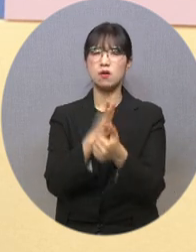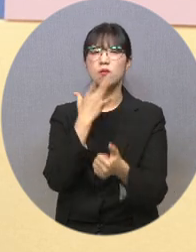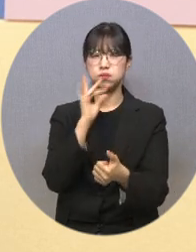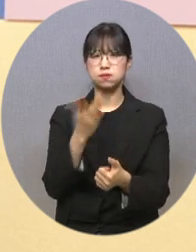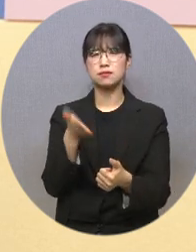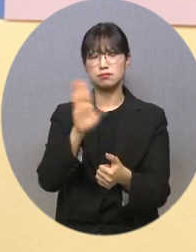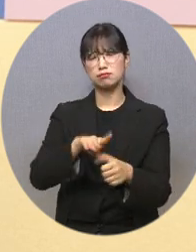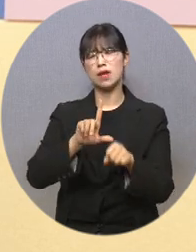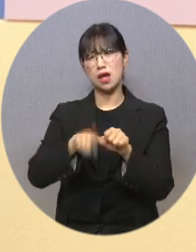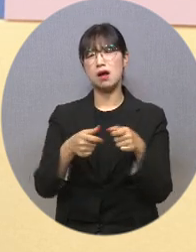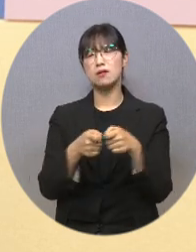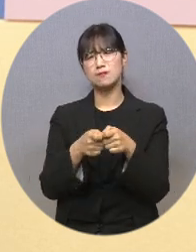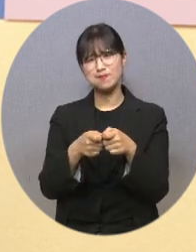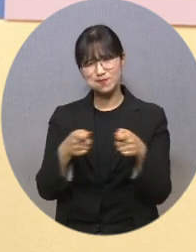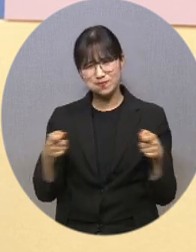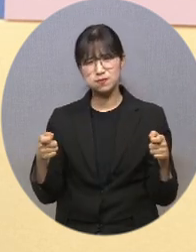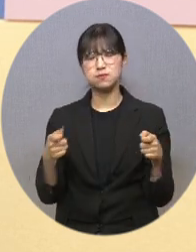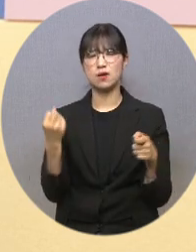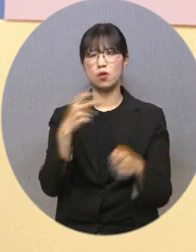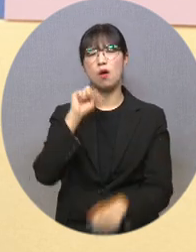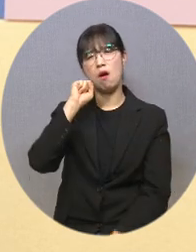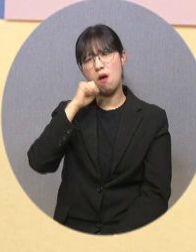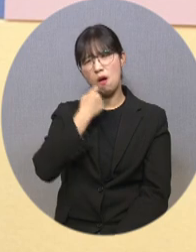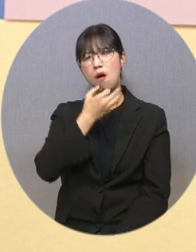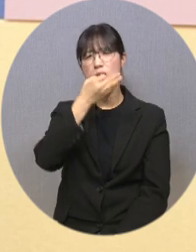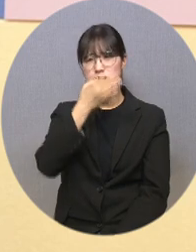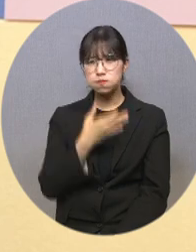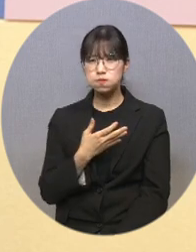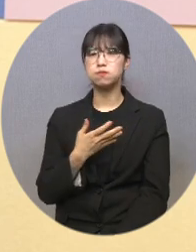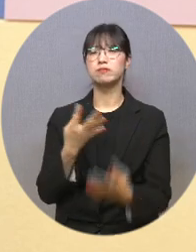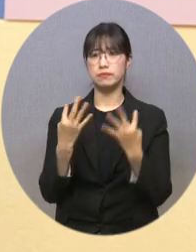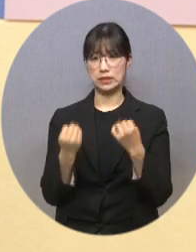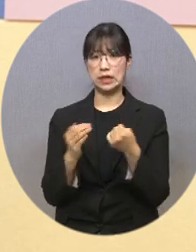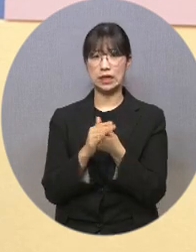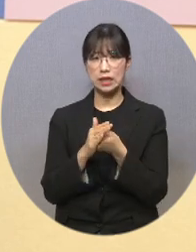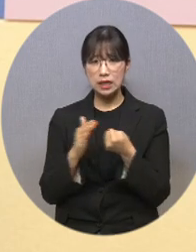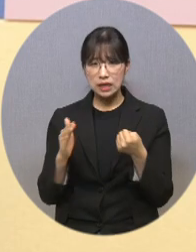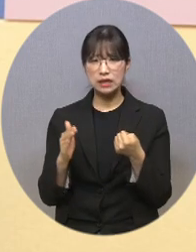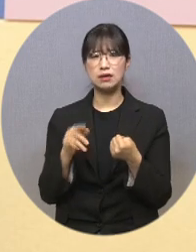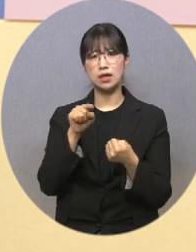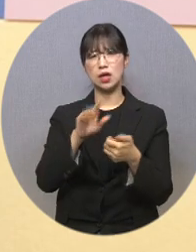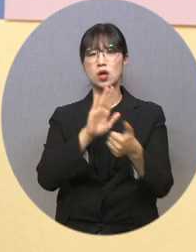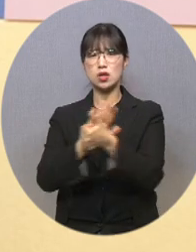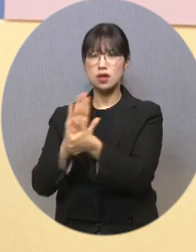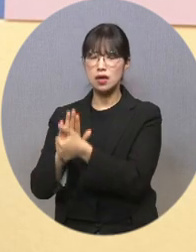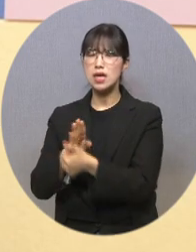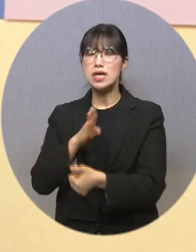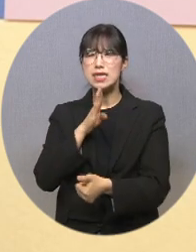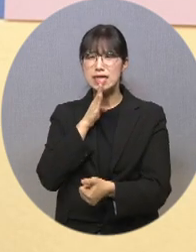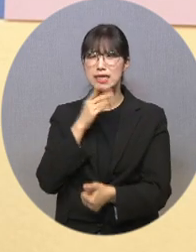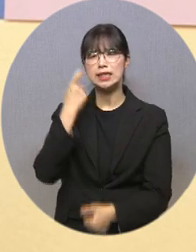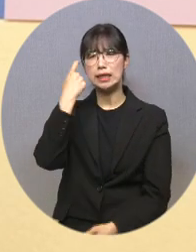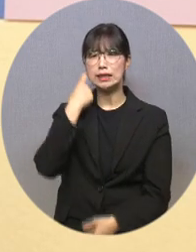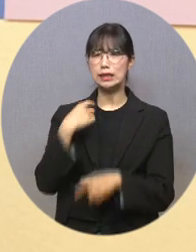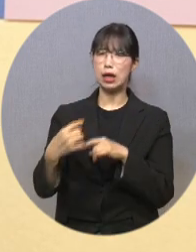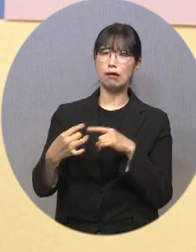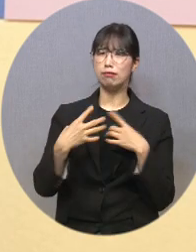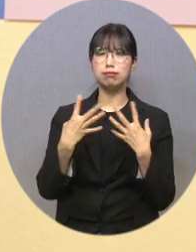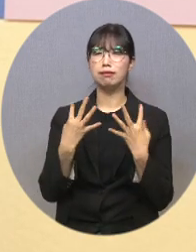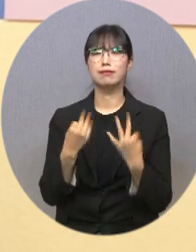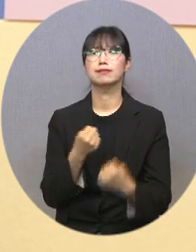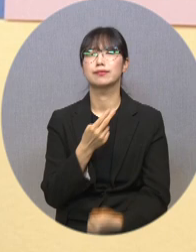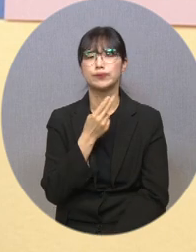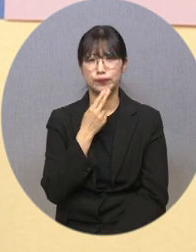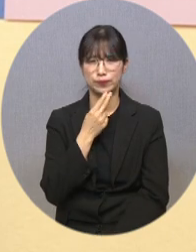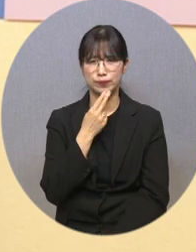워낙 장기화되고 또 어려움을 겪다 보니까 이런 지원들이 피부로도 와닿지 않은 경우들이 굉장히 많아요. 그렇죠.